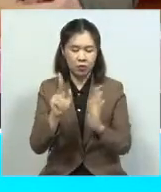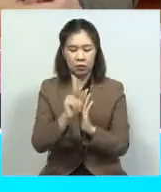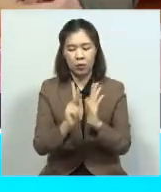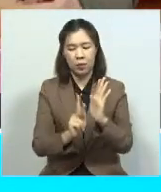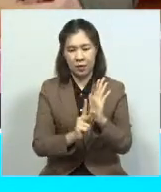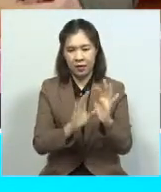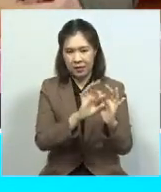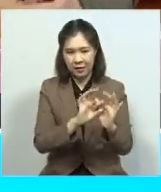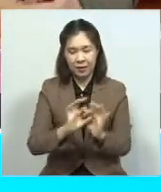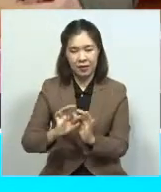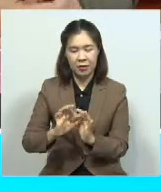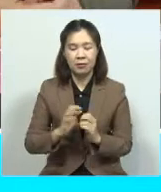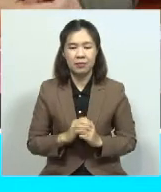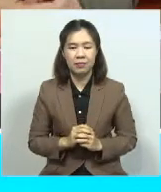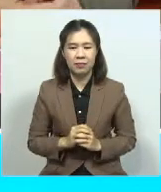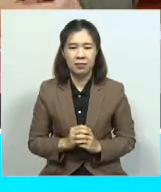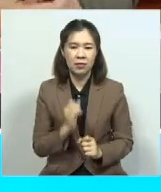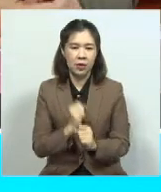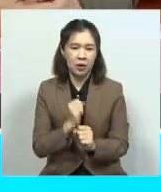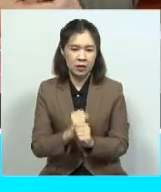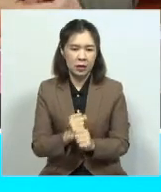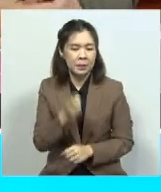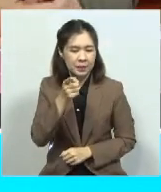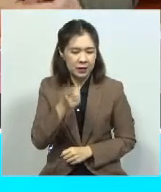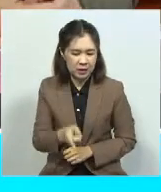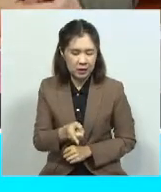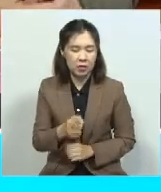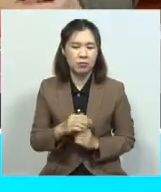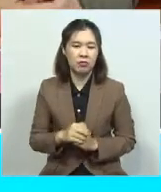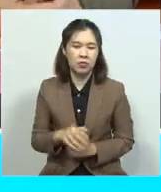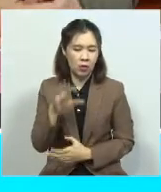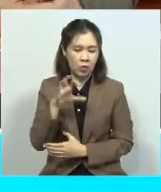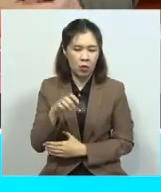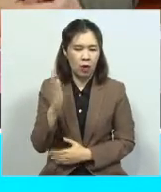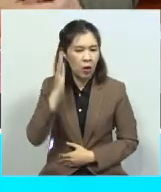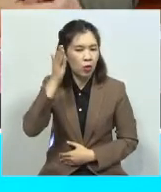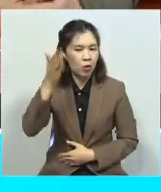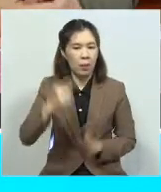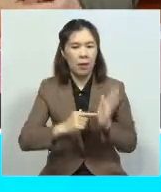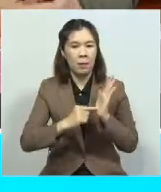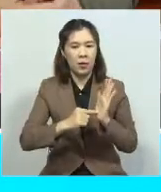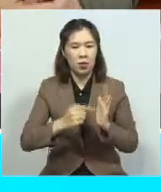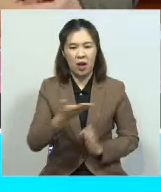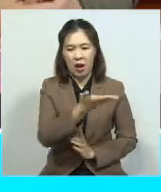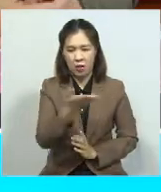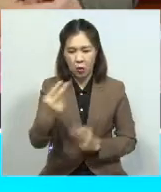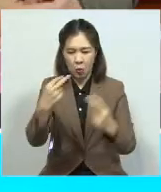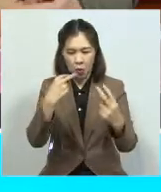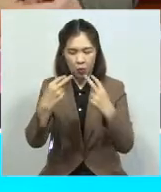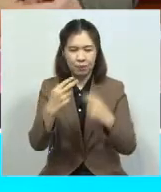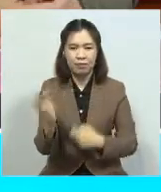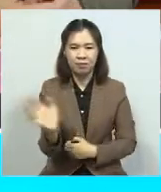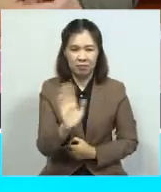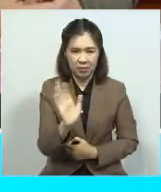ายแล้วก็ต้องทำอย่างจริงจังและเด็ดขาดนะครับเพื่อไม่ให้เป็นเยี่ยงอย่างเนื่องจากเป็นการกระทำที่อุกอาจแล้ว